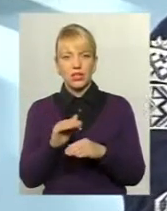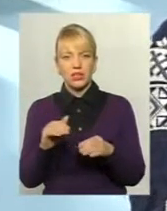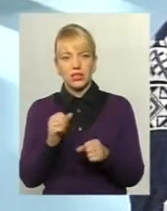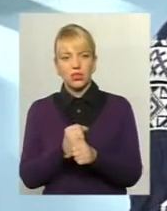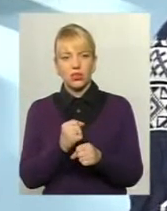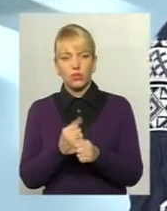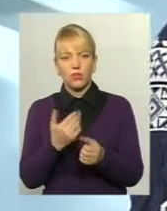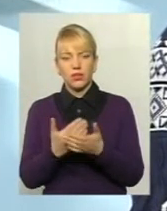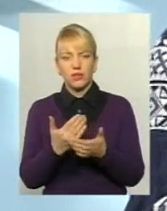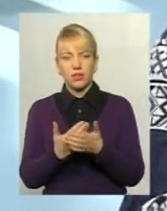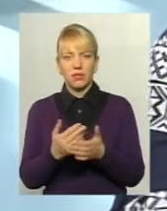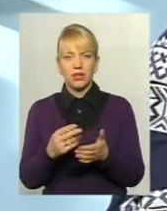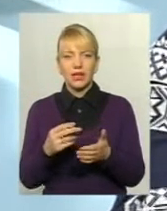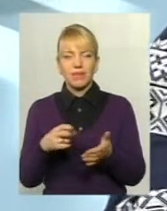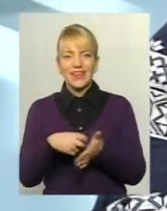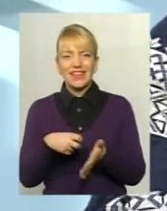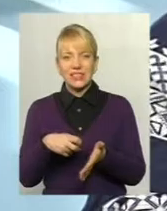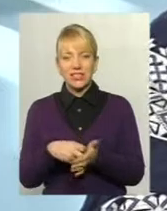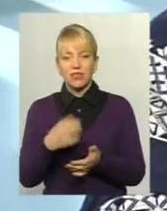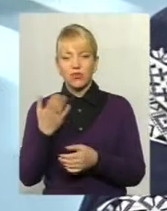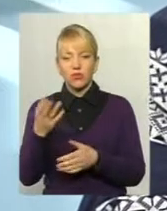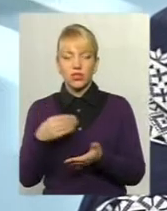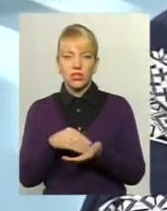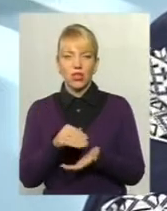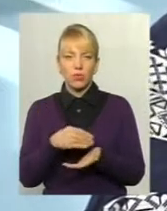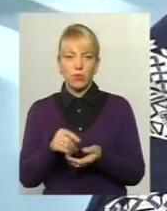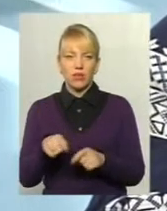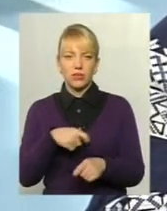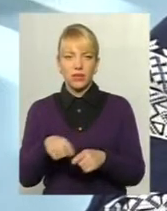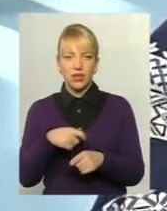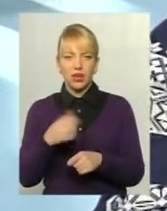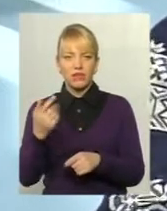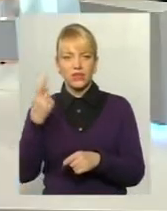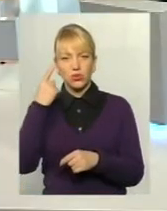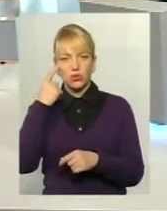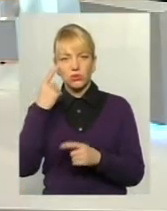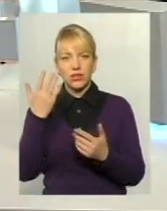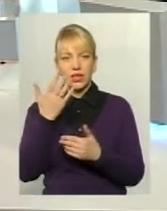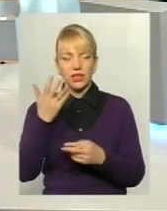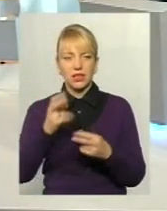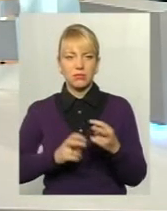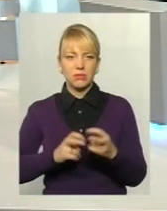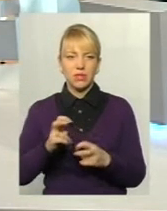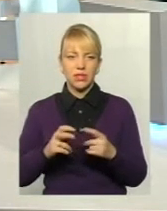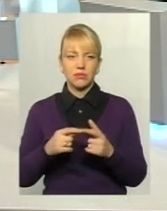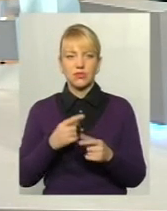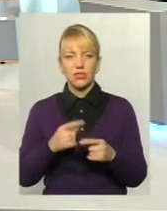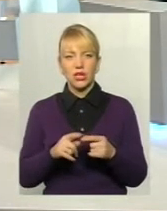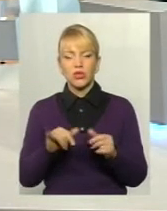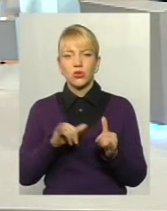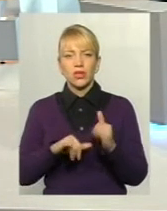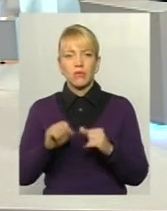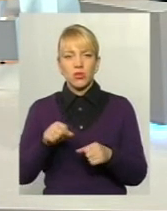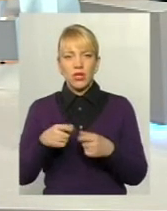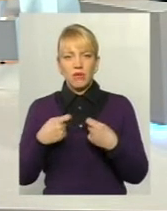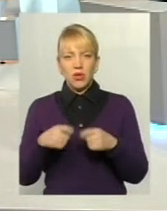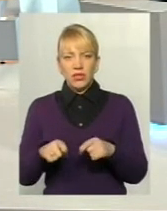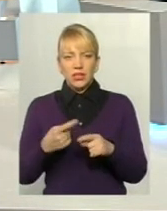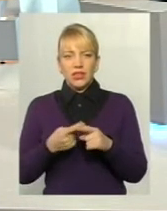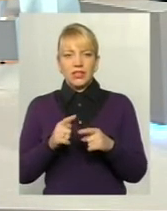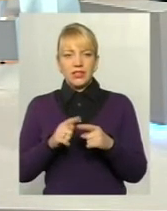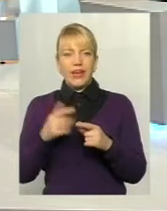роблять хендмейд листівочки, вони закупляють якісь певні матеріали, вони думають, на яке підприємство, чи ще кудись можна продати